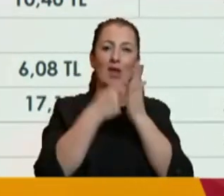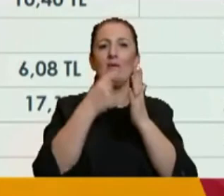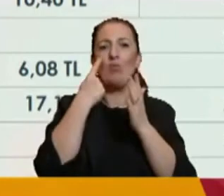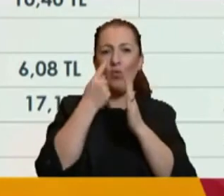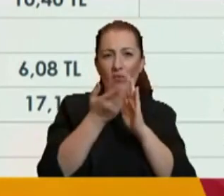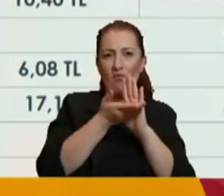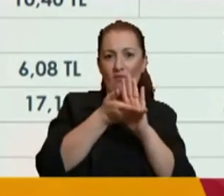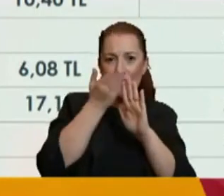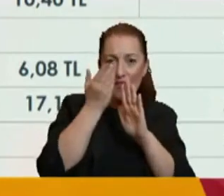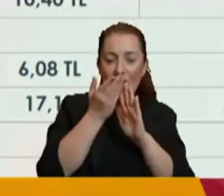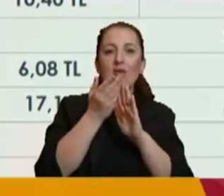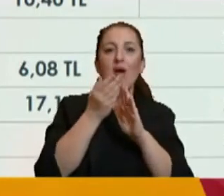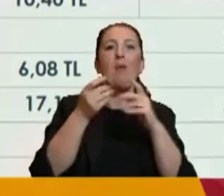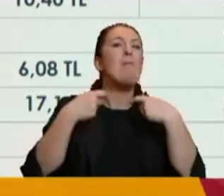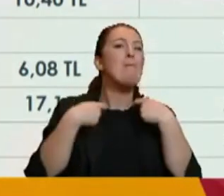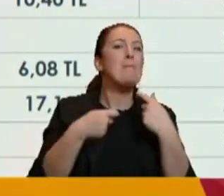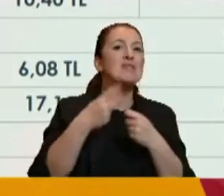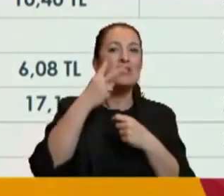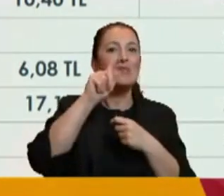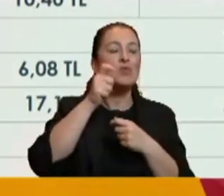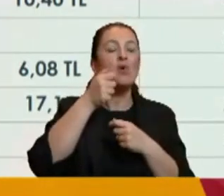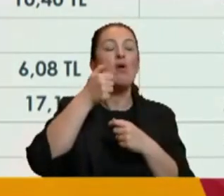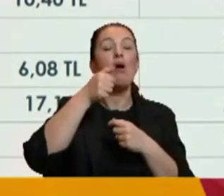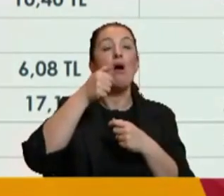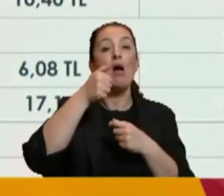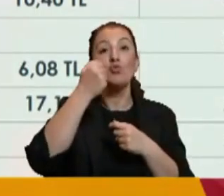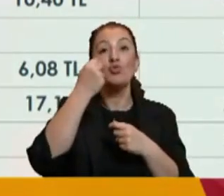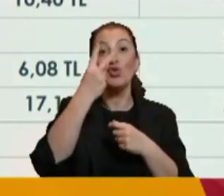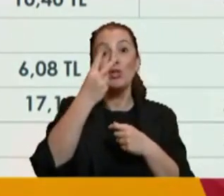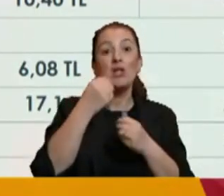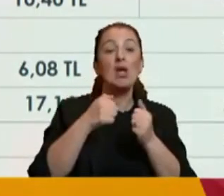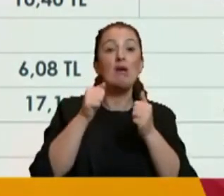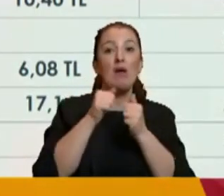artıyor 2.62 kat